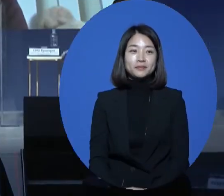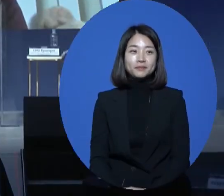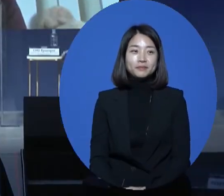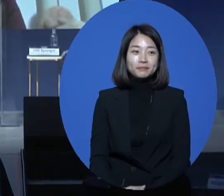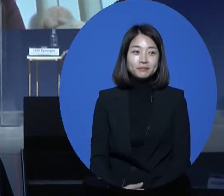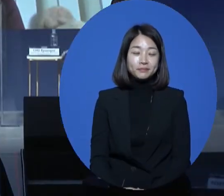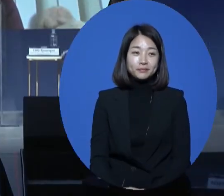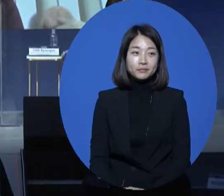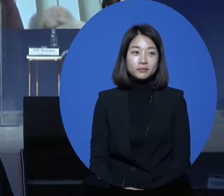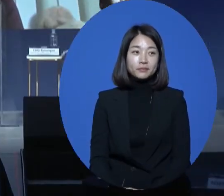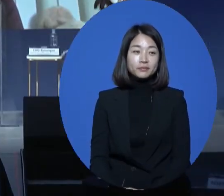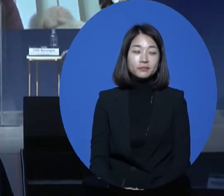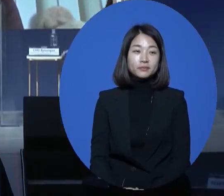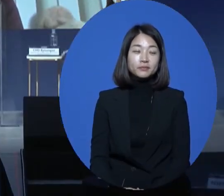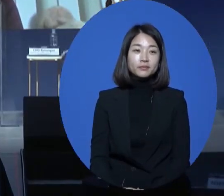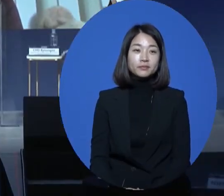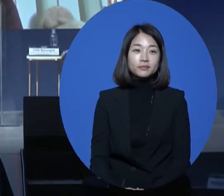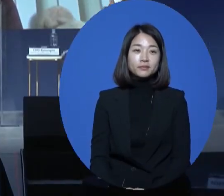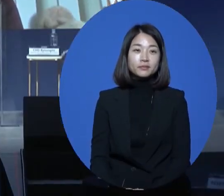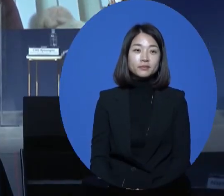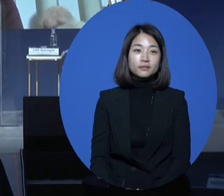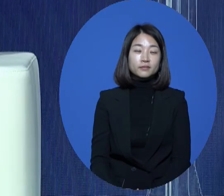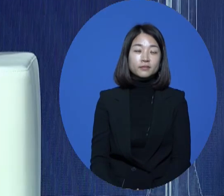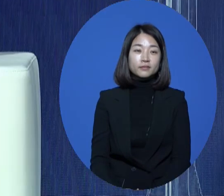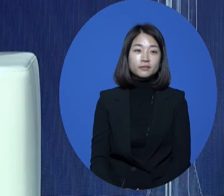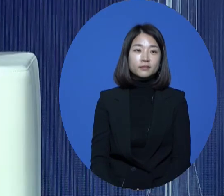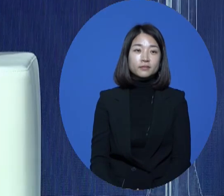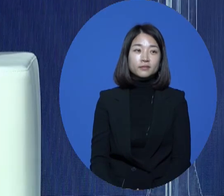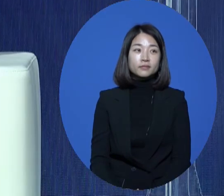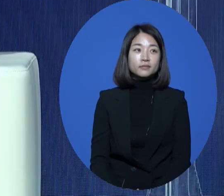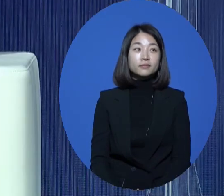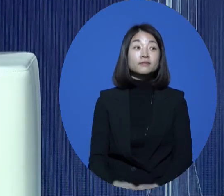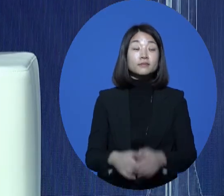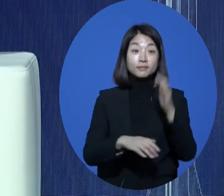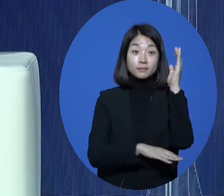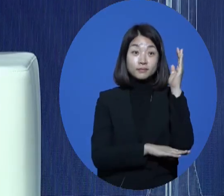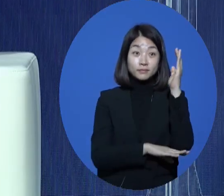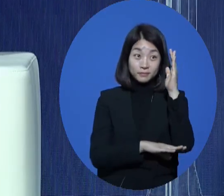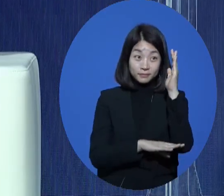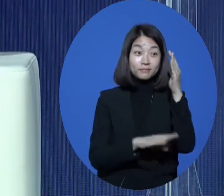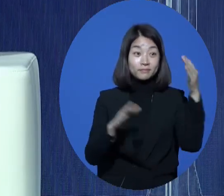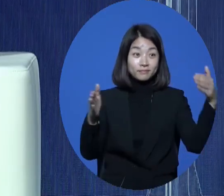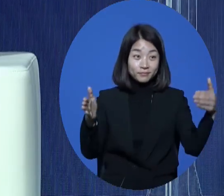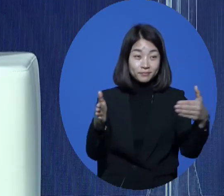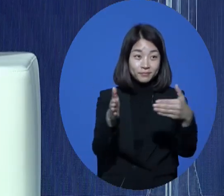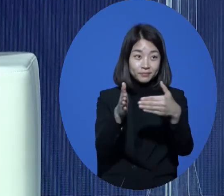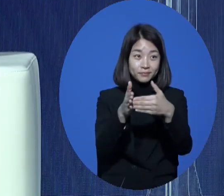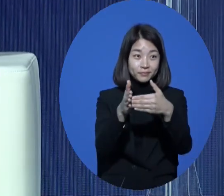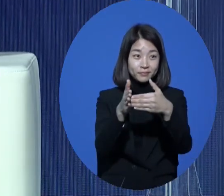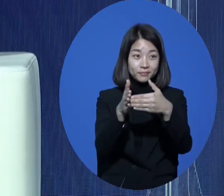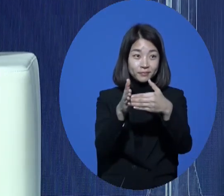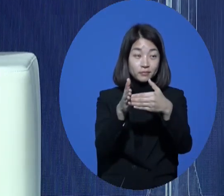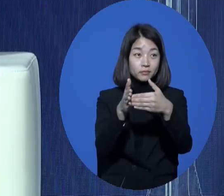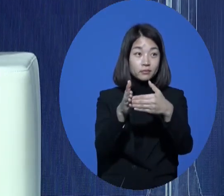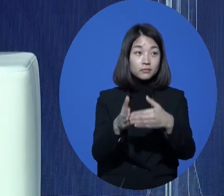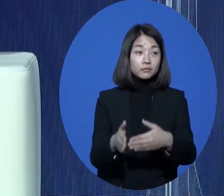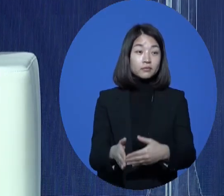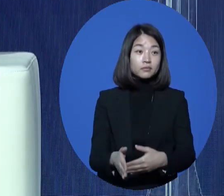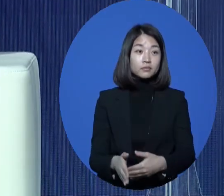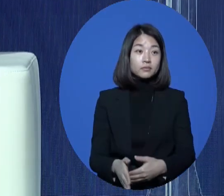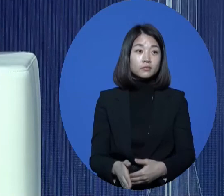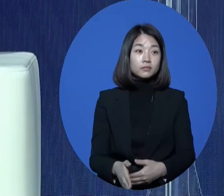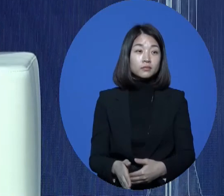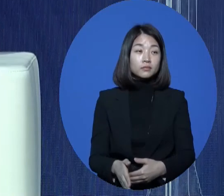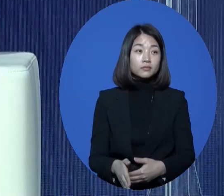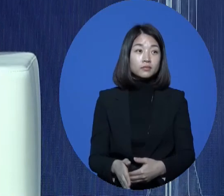감사합니다. 네. 이상으로 이 세션을 마치고요. 다음으로는